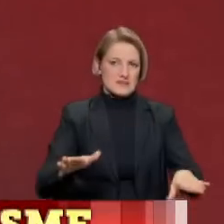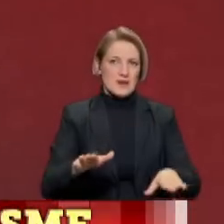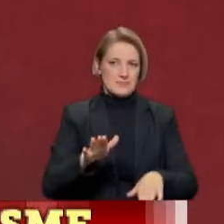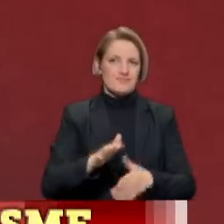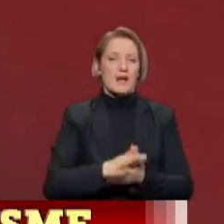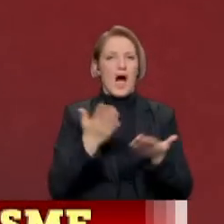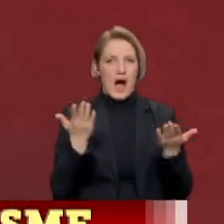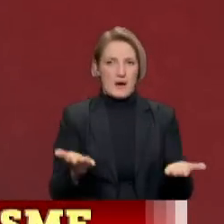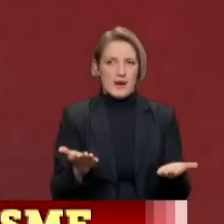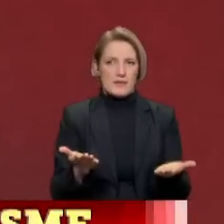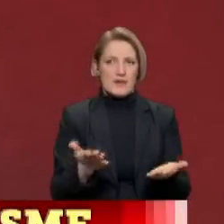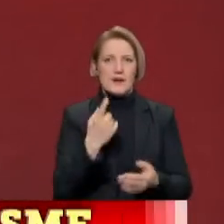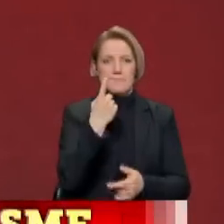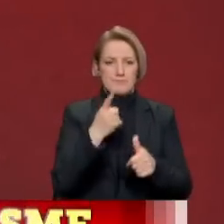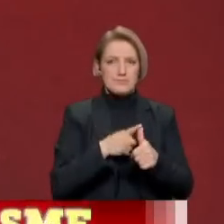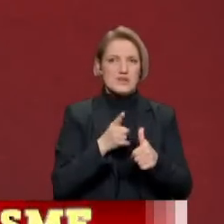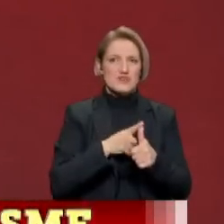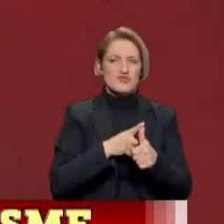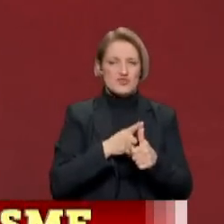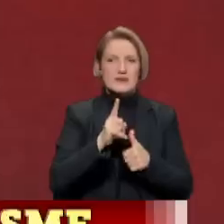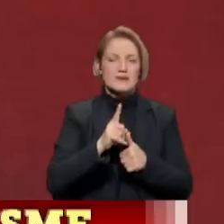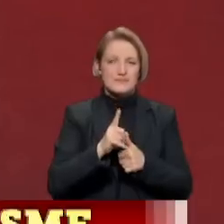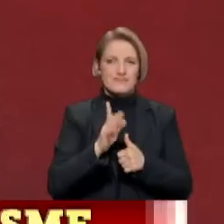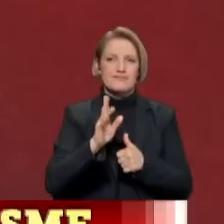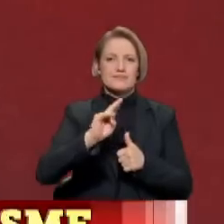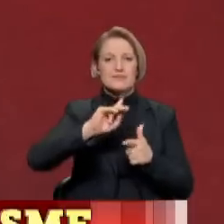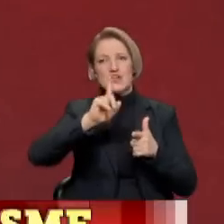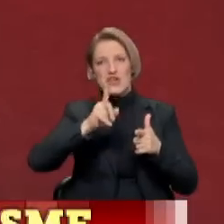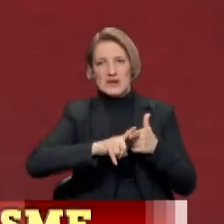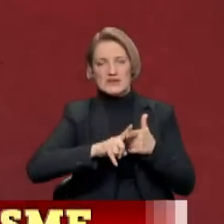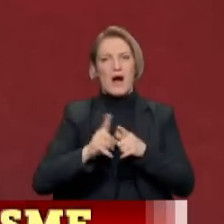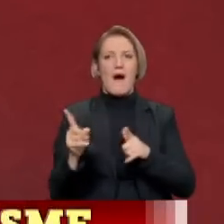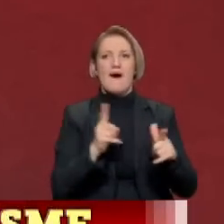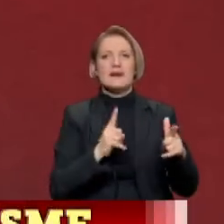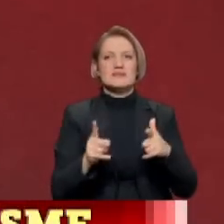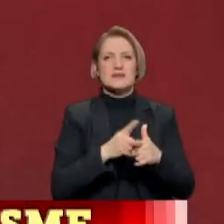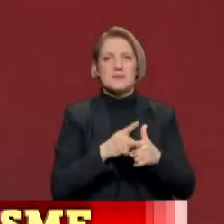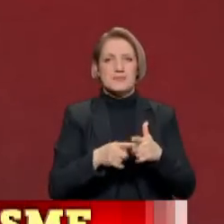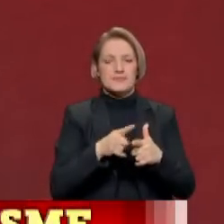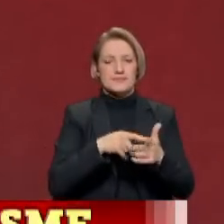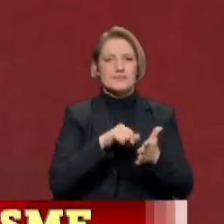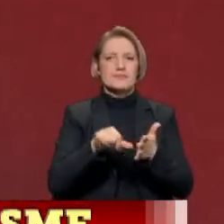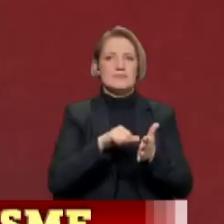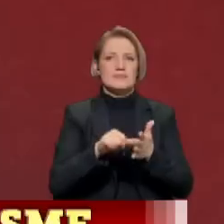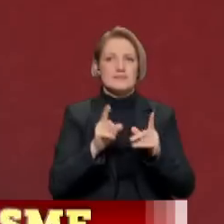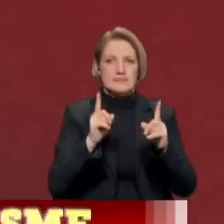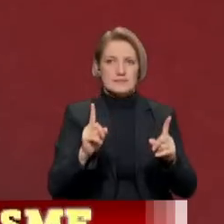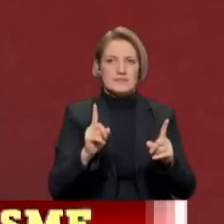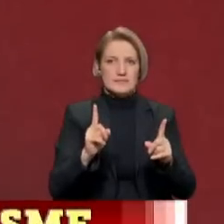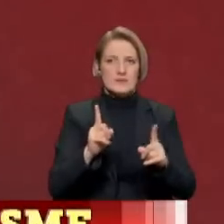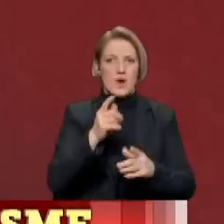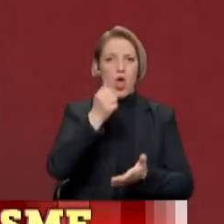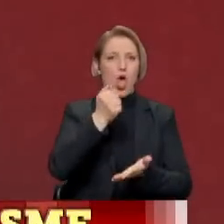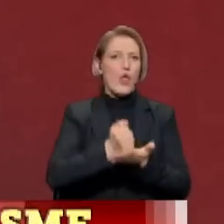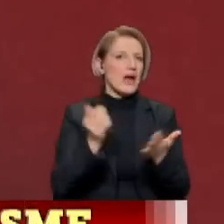tarafından. Ama hani birinci turun ardından ikinci turla arasında böyle bir tarih diliminde